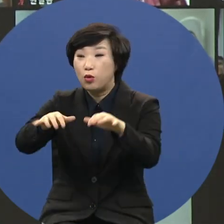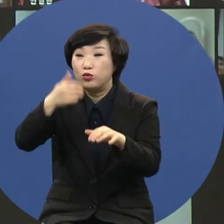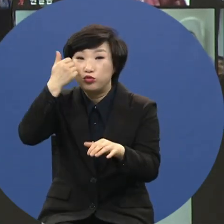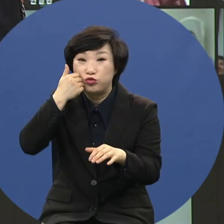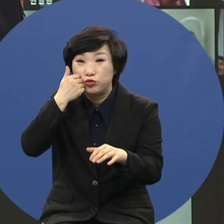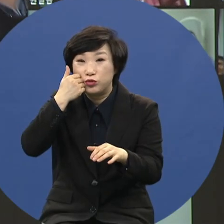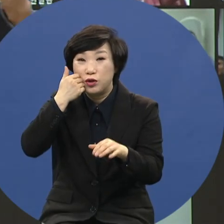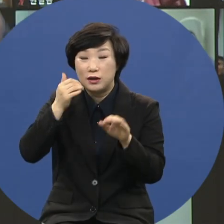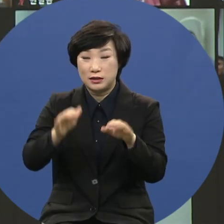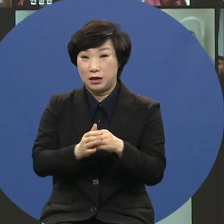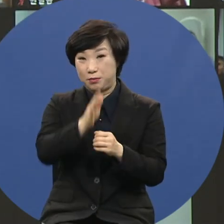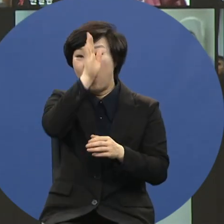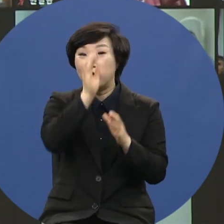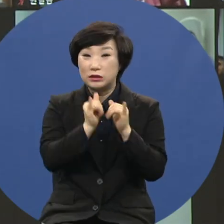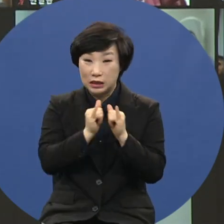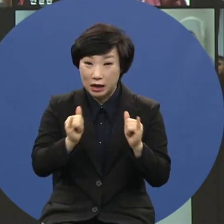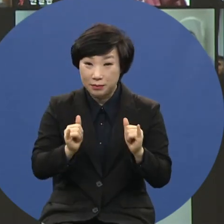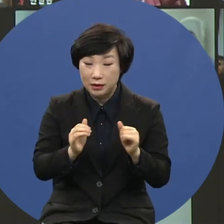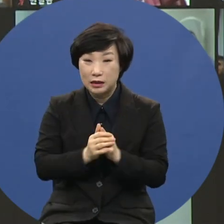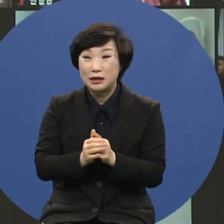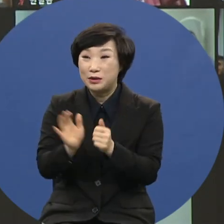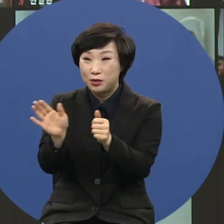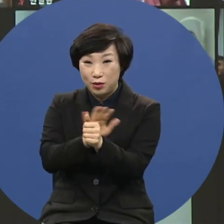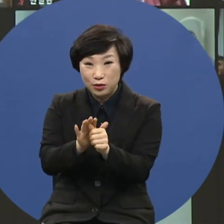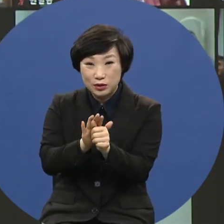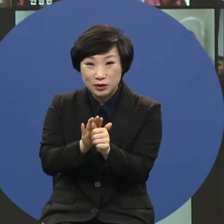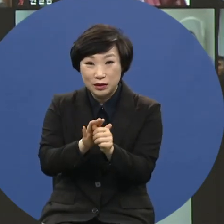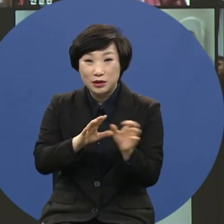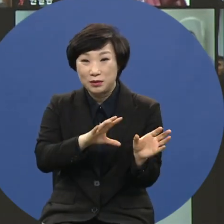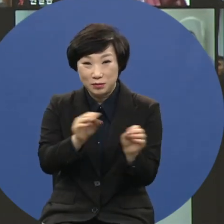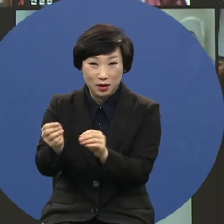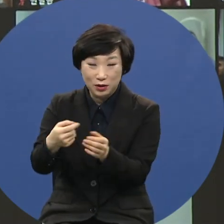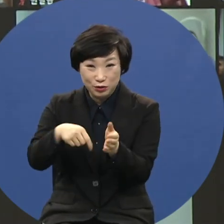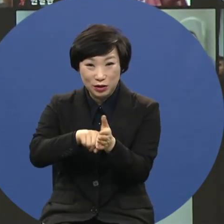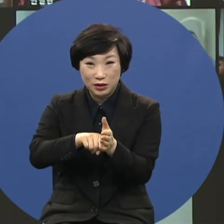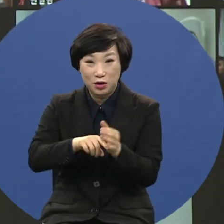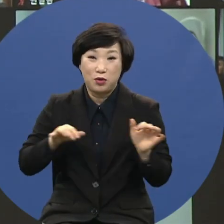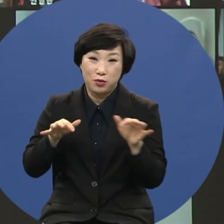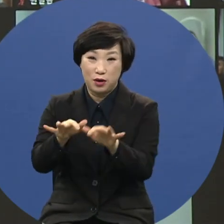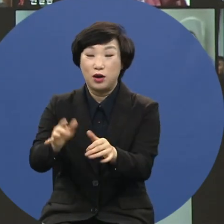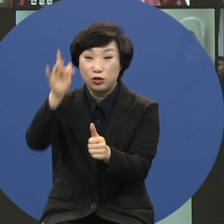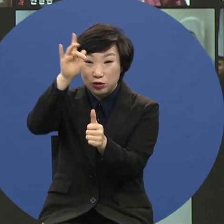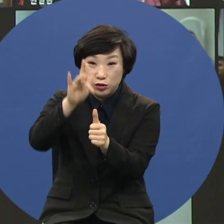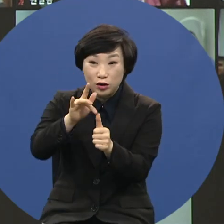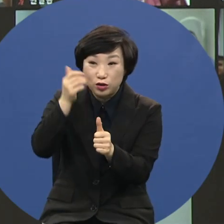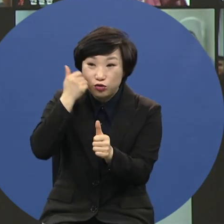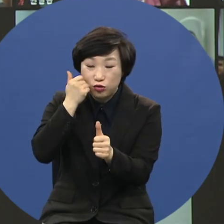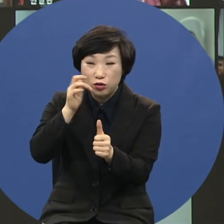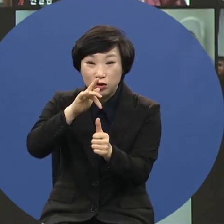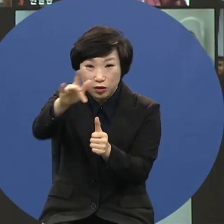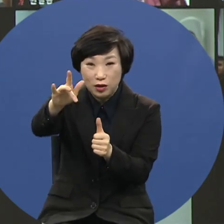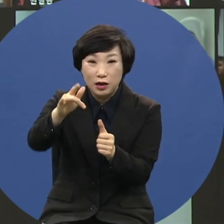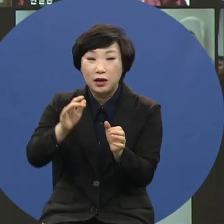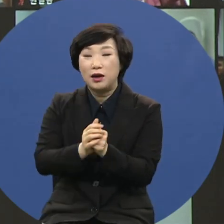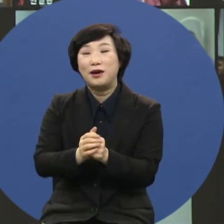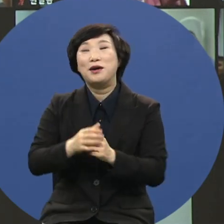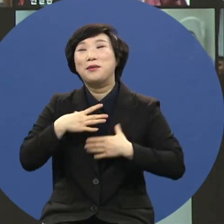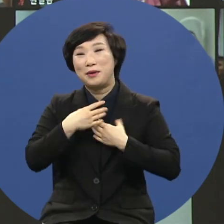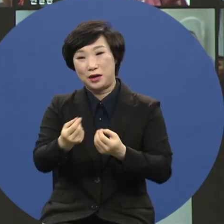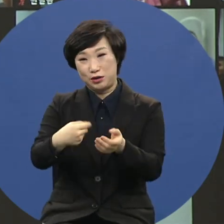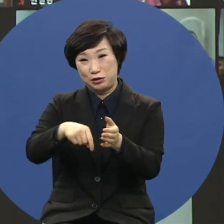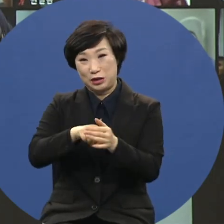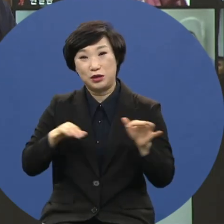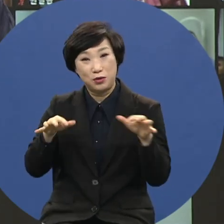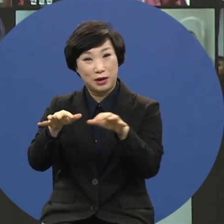모여들었느냐? 병든 자가 치료받기 위해요. 귀신 들린 자가 귀신에게서 자유하게 하기